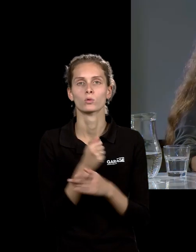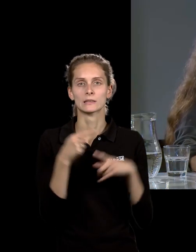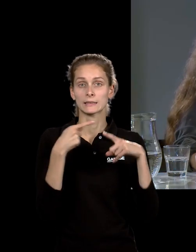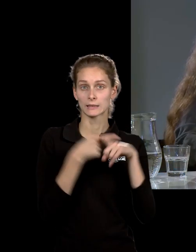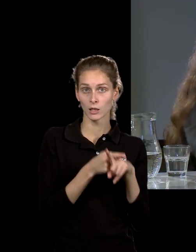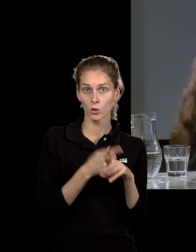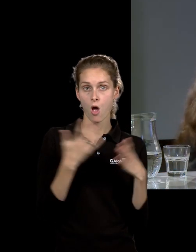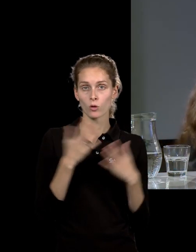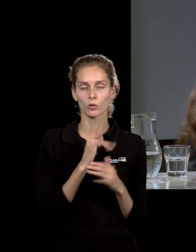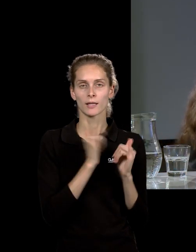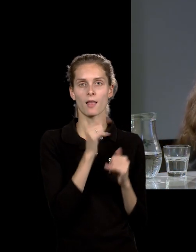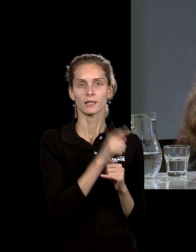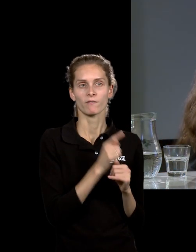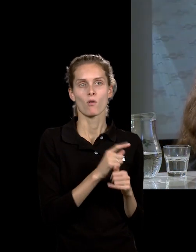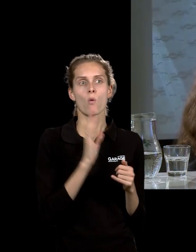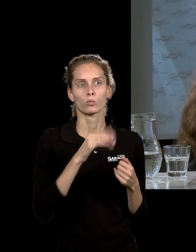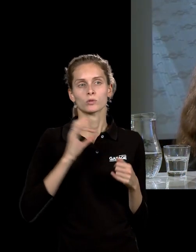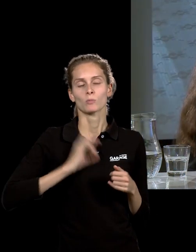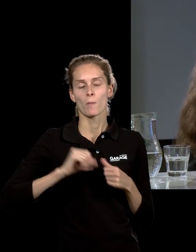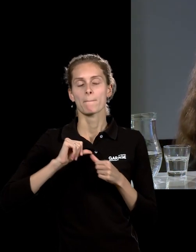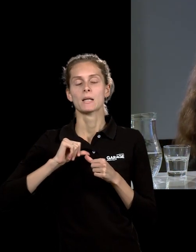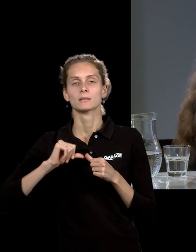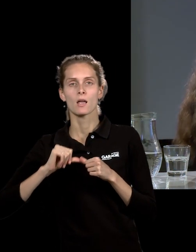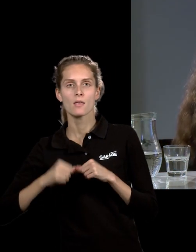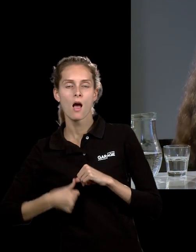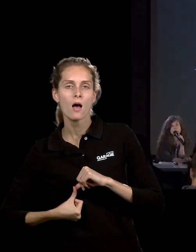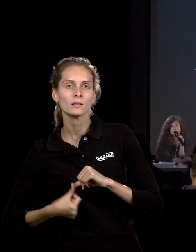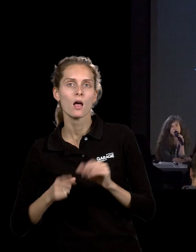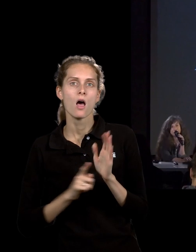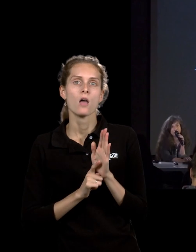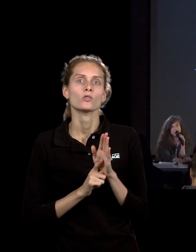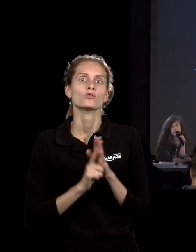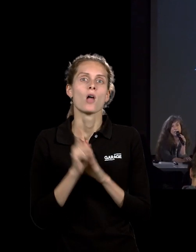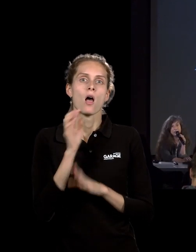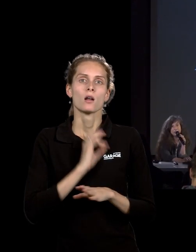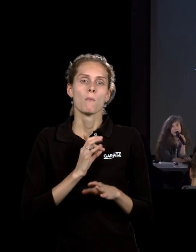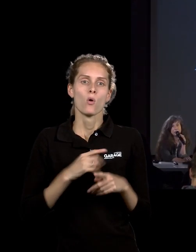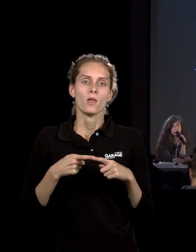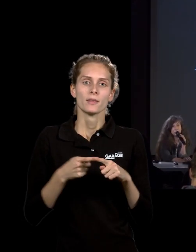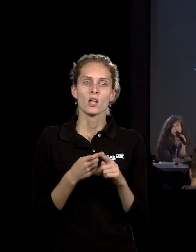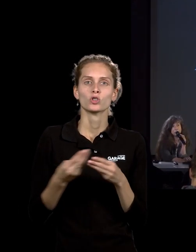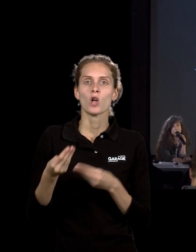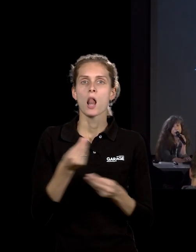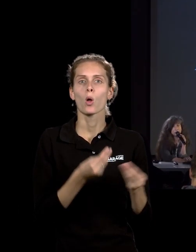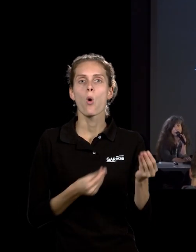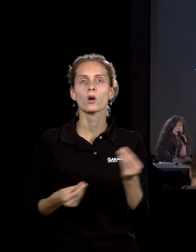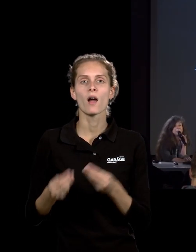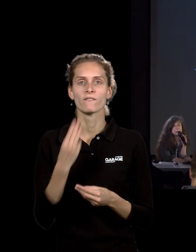технику, которая для него станет потом постоянной. Он начинает работать в технике шелкографии. Техника, которую